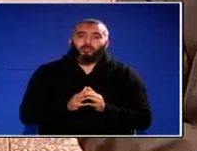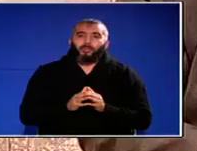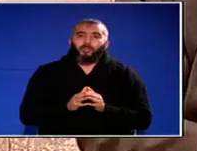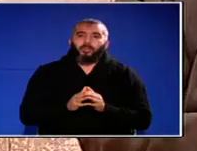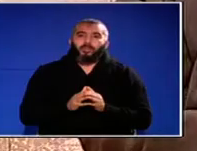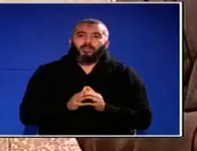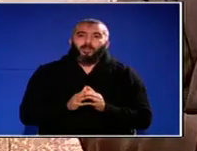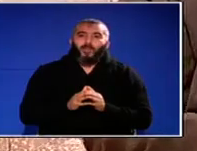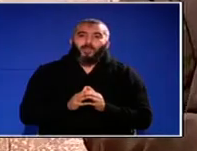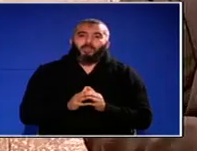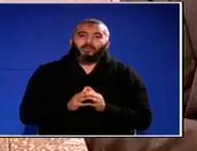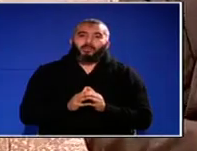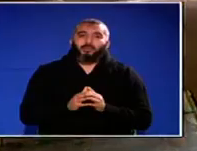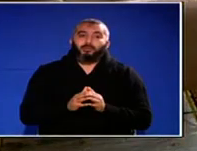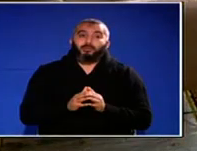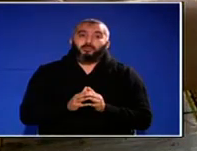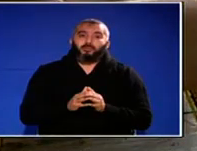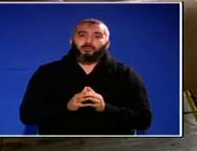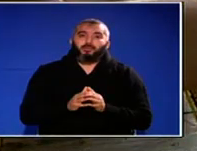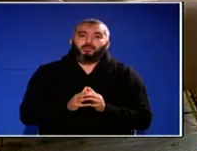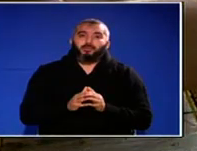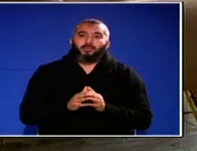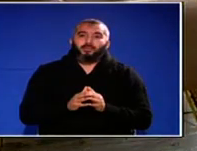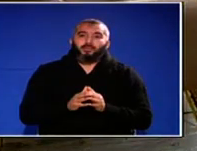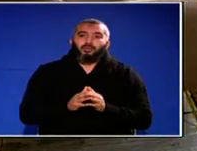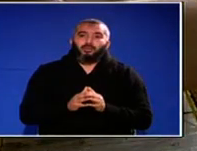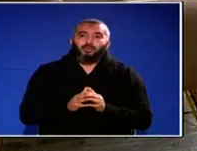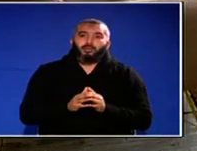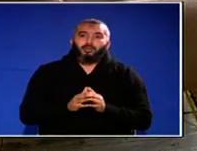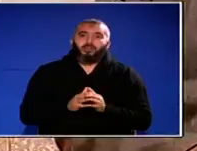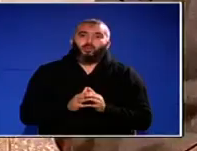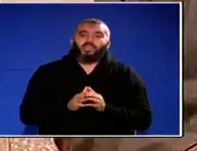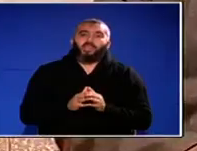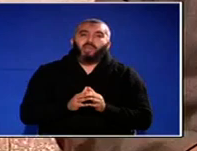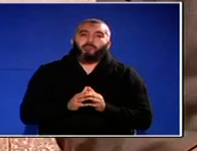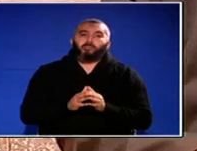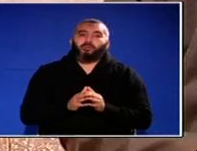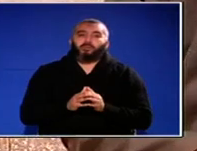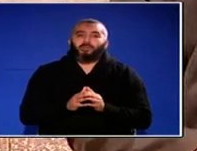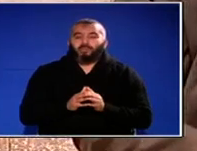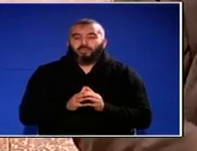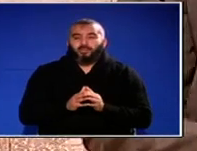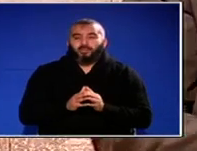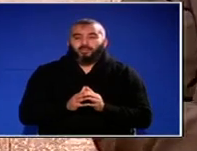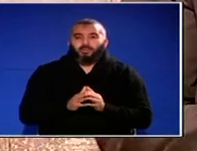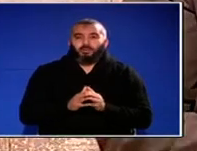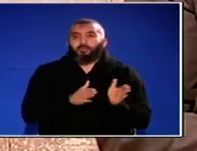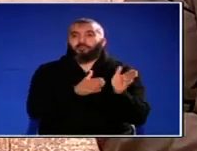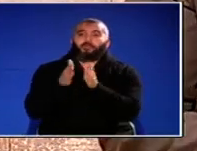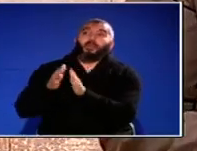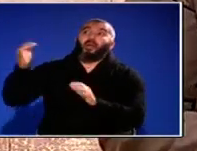ما شاء الله ما شاء الله هذه رحلات زينه في في في في جغرافيانا. طيب من